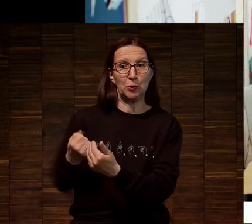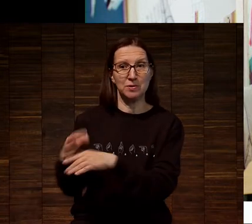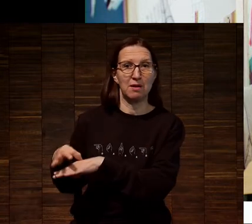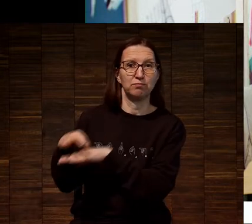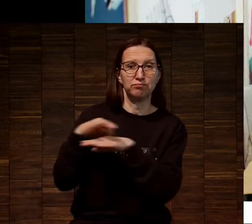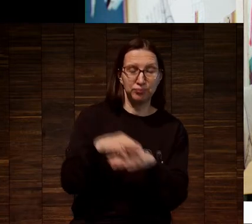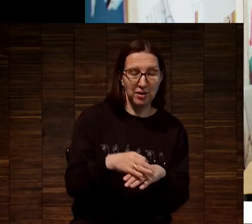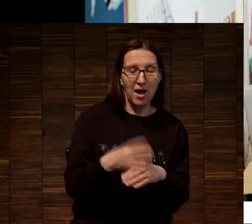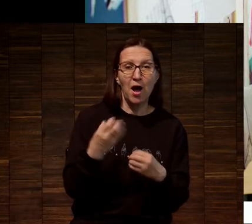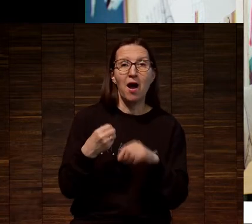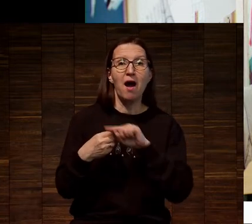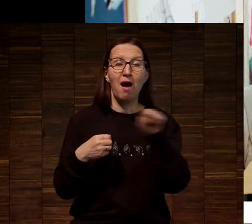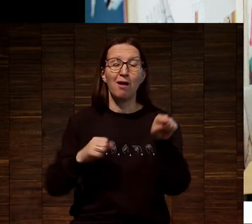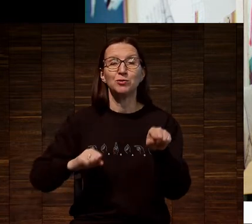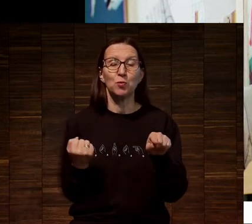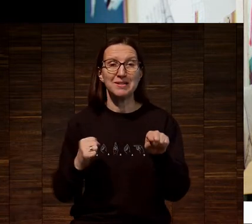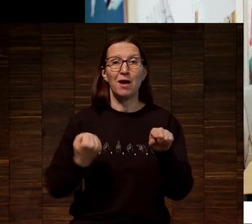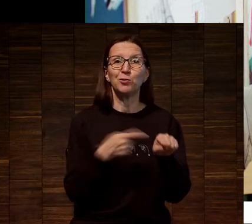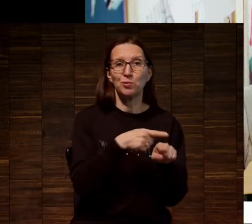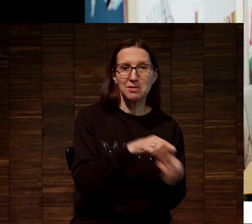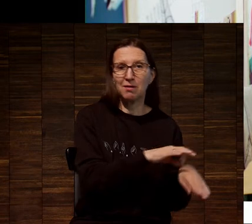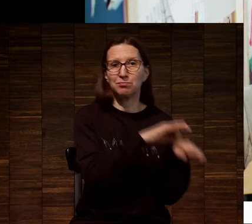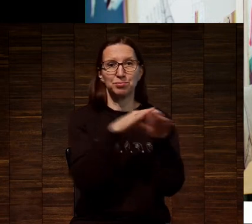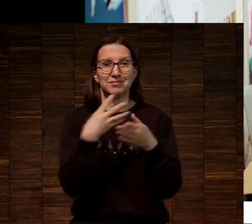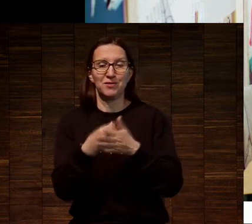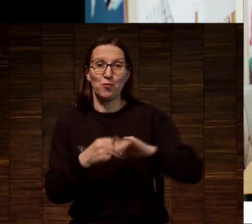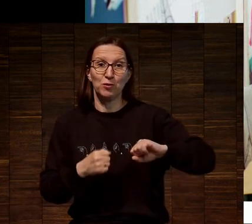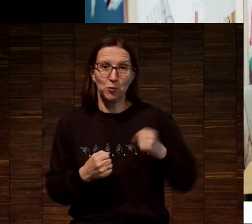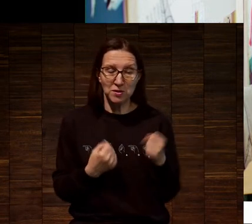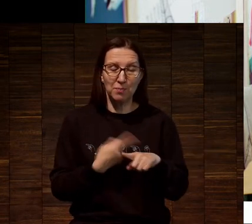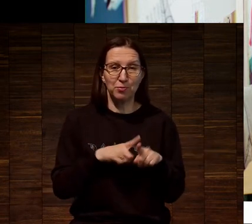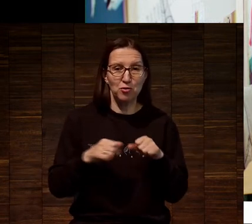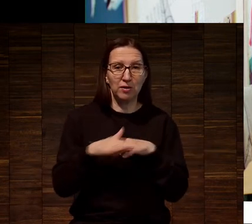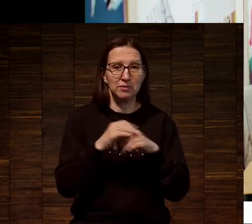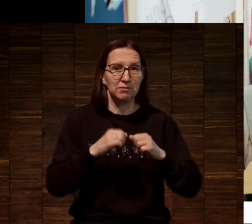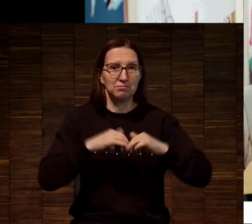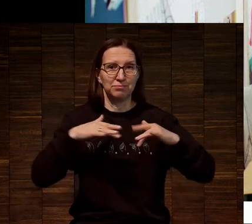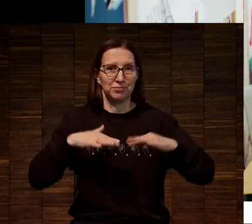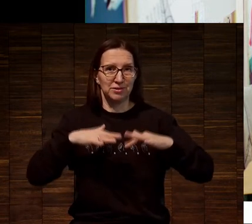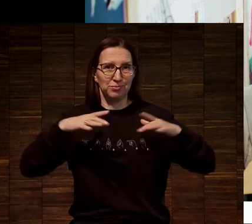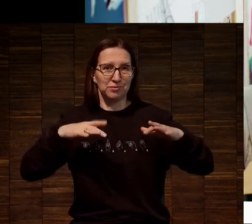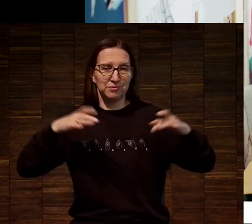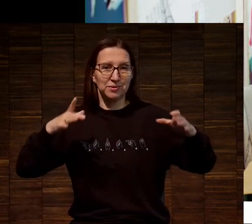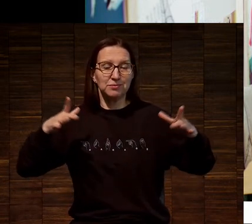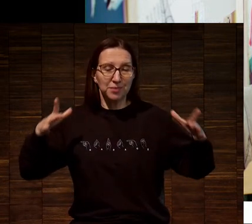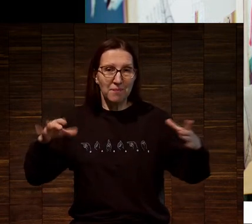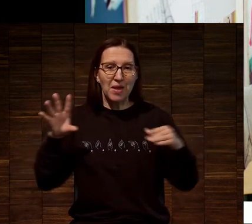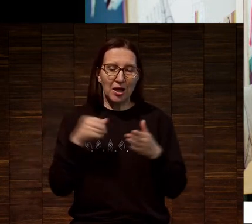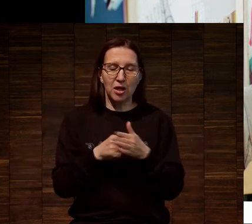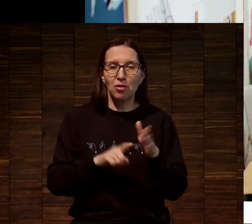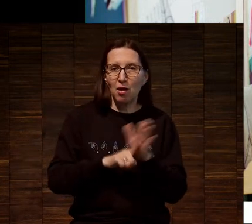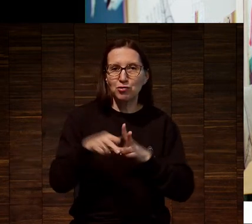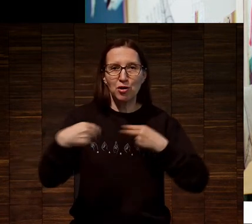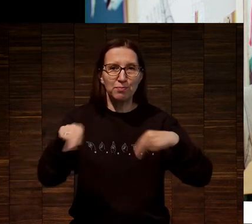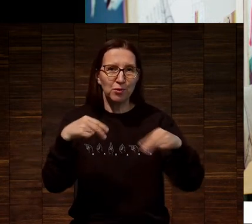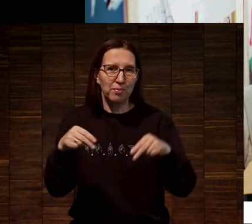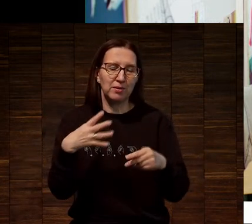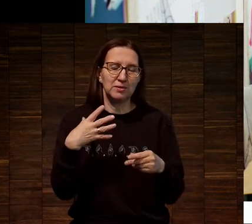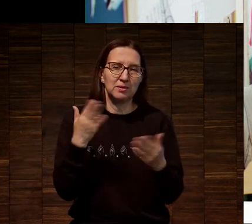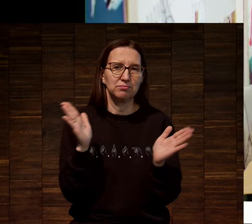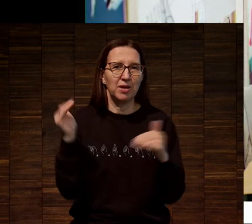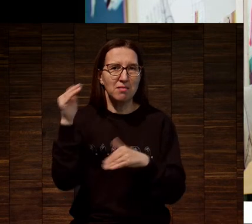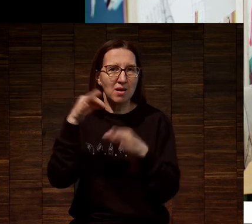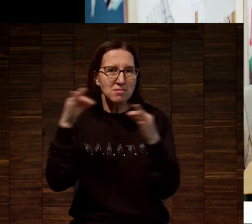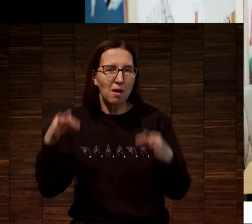И аудитория постепенно росла и училась покупать работы, появились какие-то небольшие домашние коллекции.